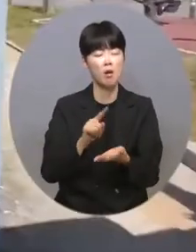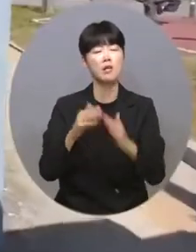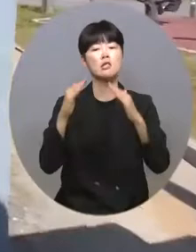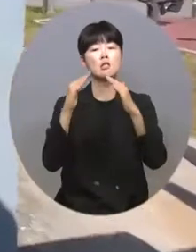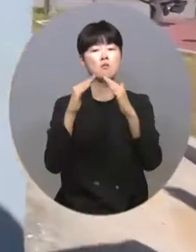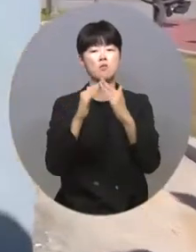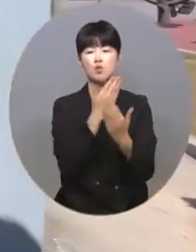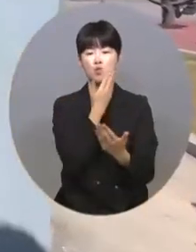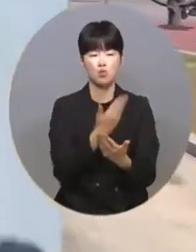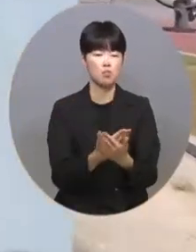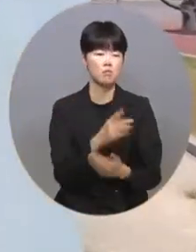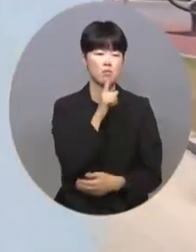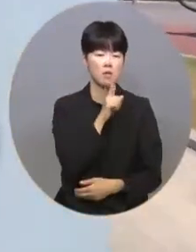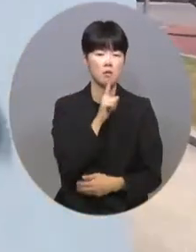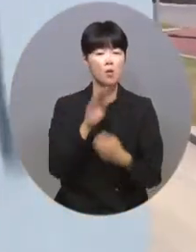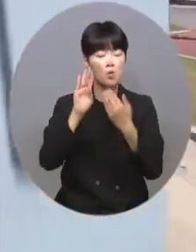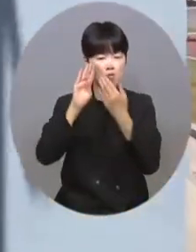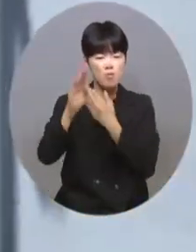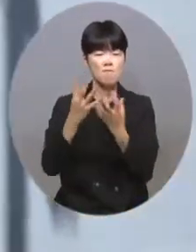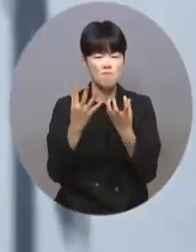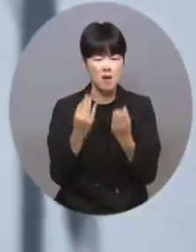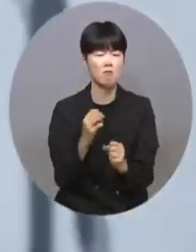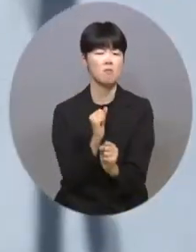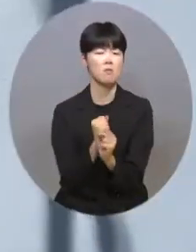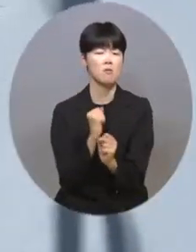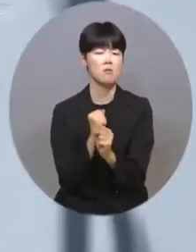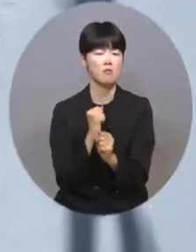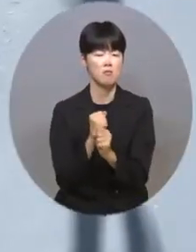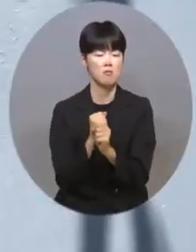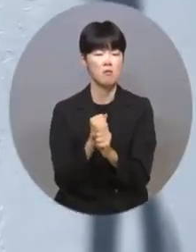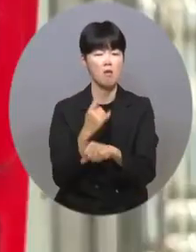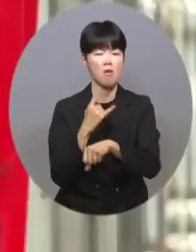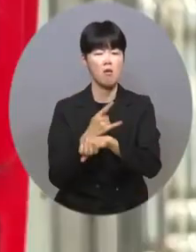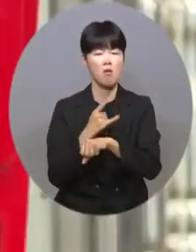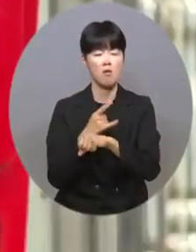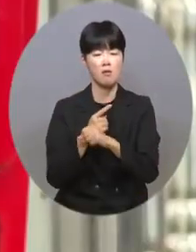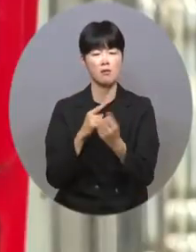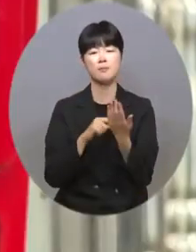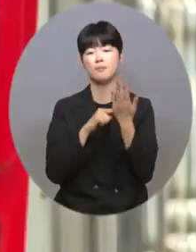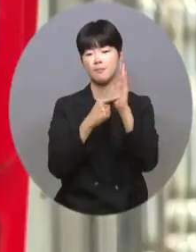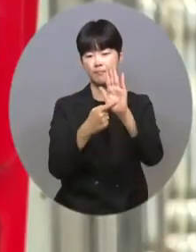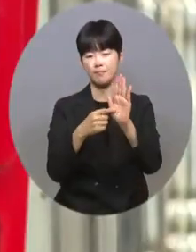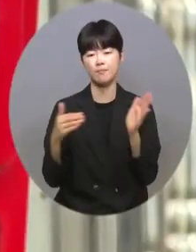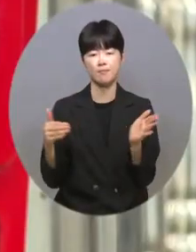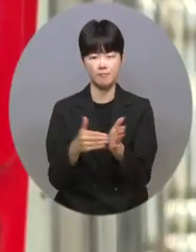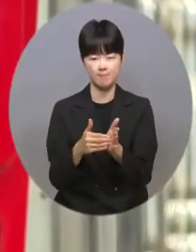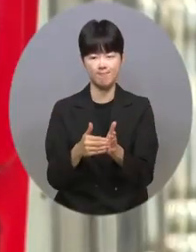희망 하우스를 지어 가겠다고 밝혔습니다 복지 tv 뉴스 이 역시 입니다